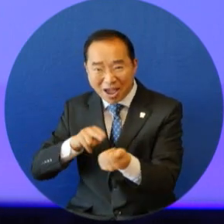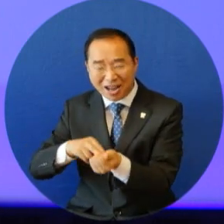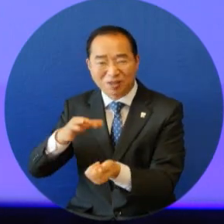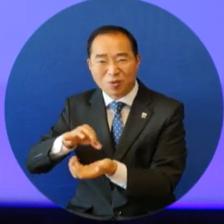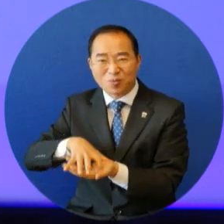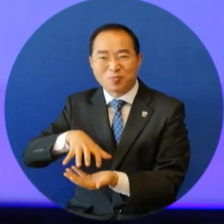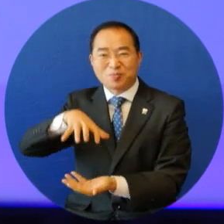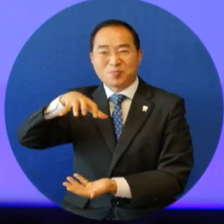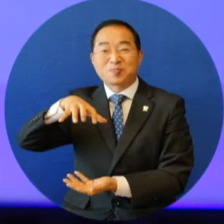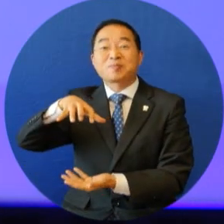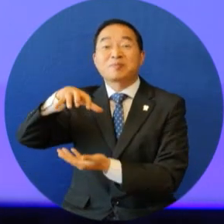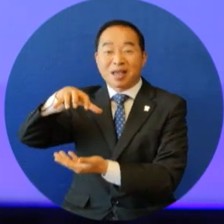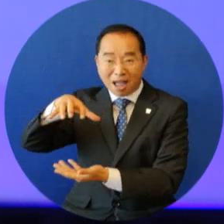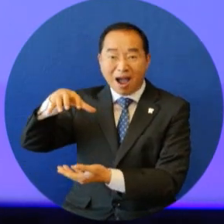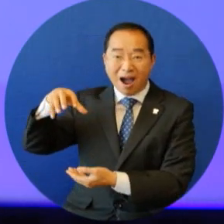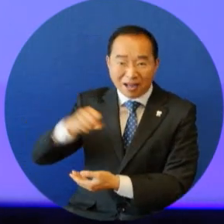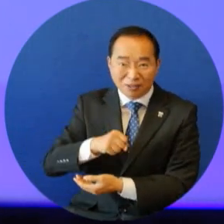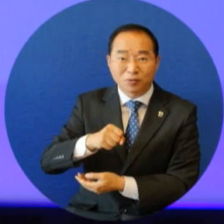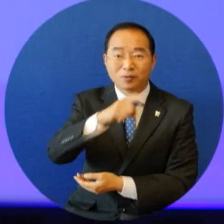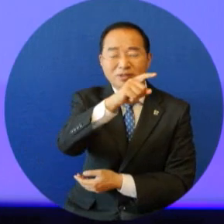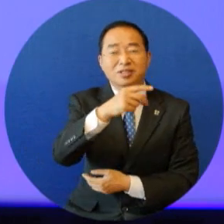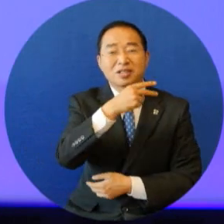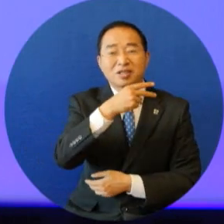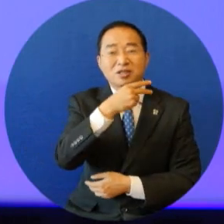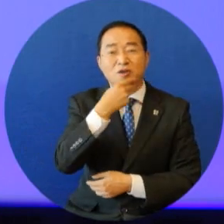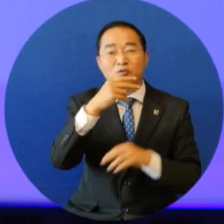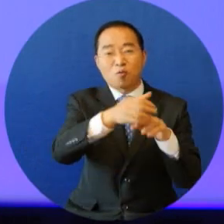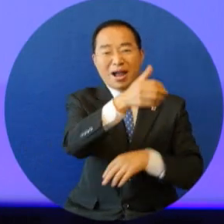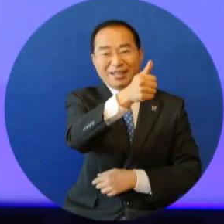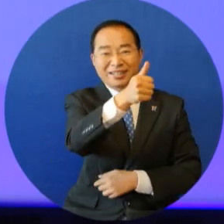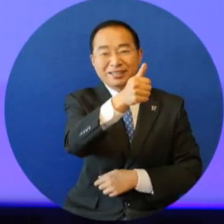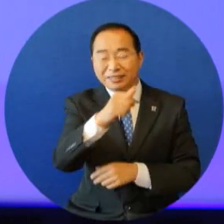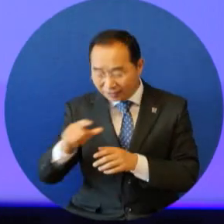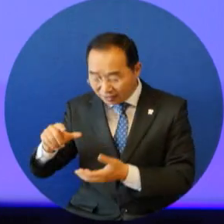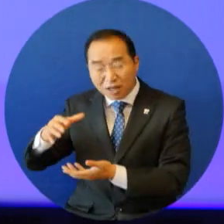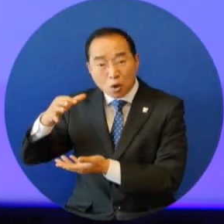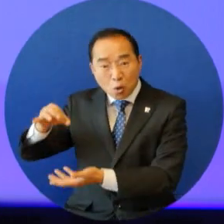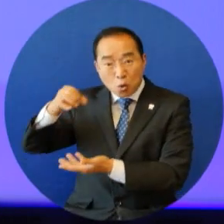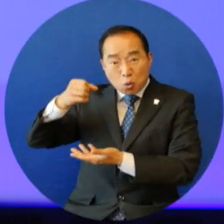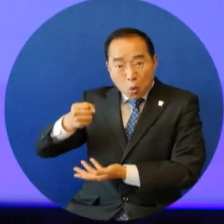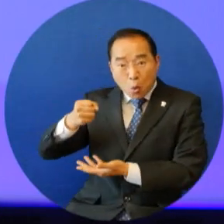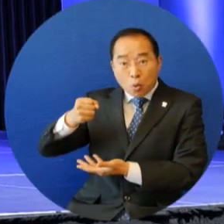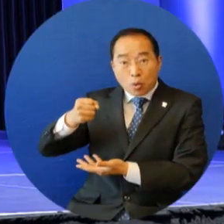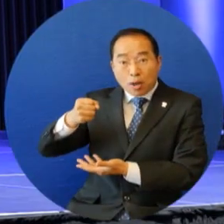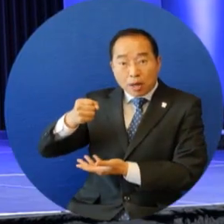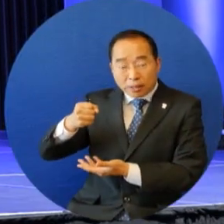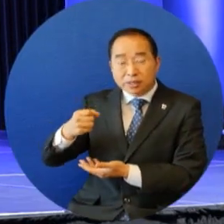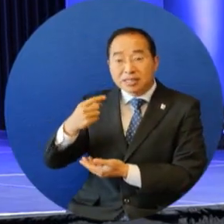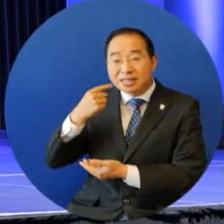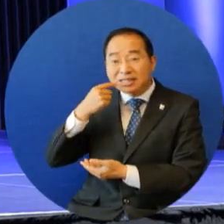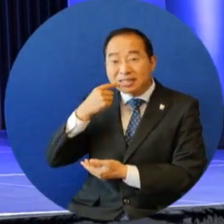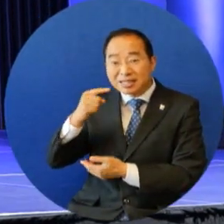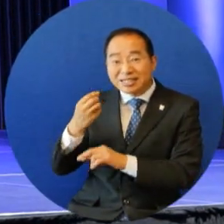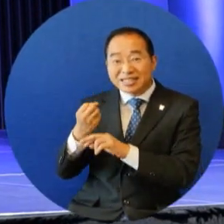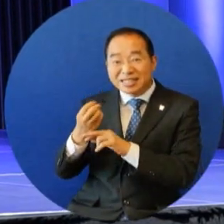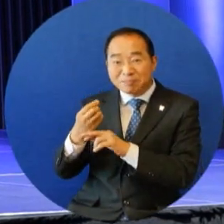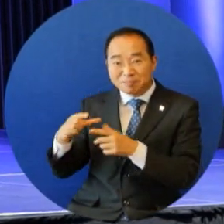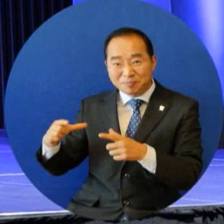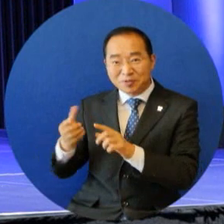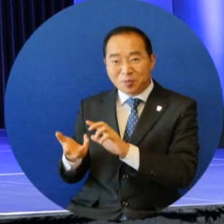자금을 모집합니다. 그래서 그렇게 모은 돈을 즉 그 당시는 금괴인데